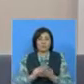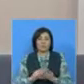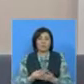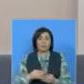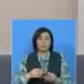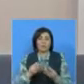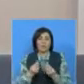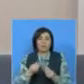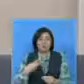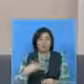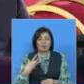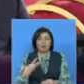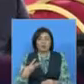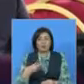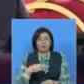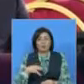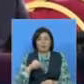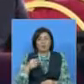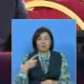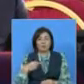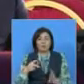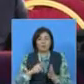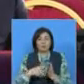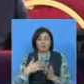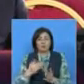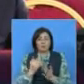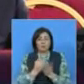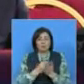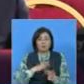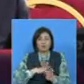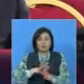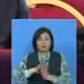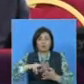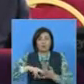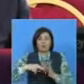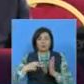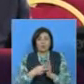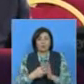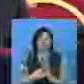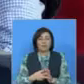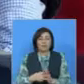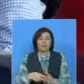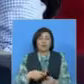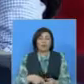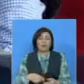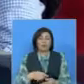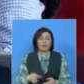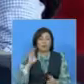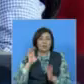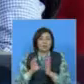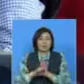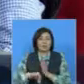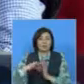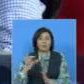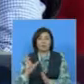құны 23 миллиард теңгені құрайтын 175 жобаны жүзеге асыру жоспарланып отыр. Баяндамашылардың таңдаған